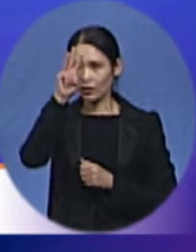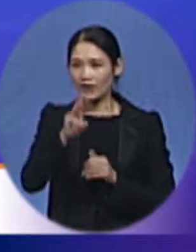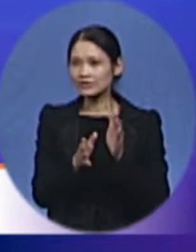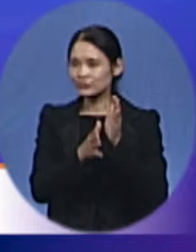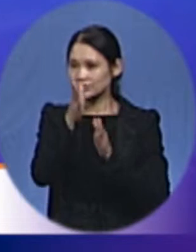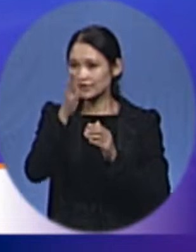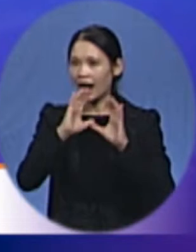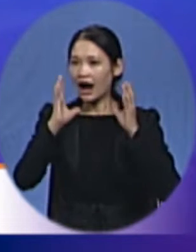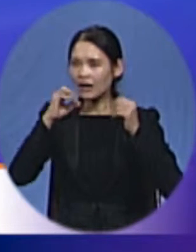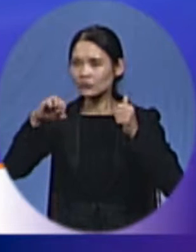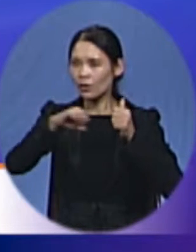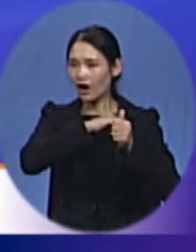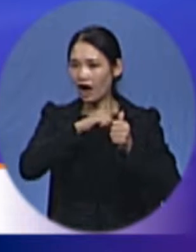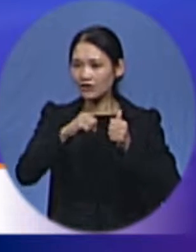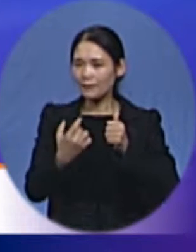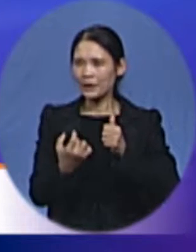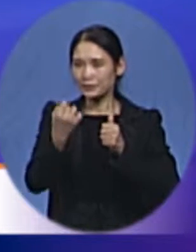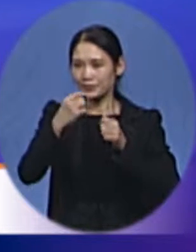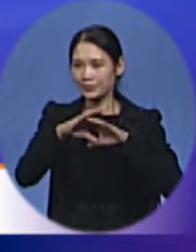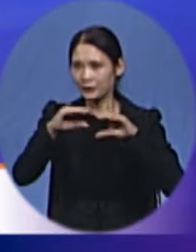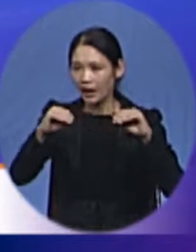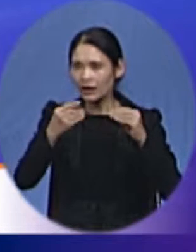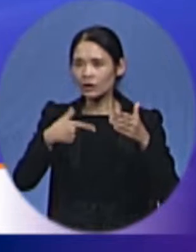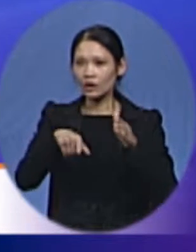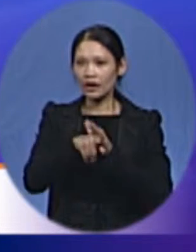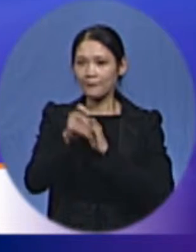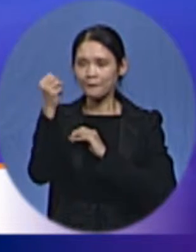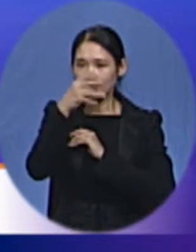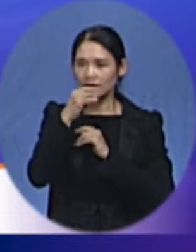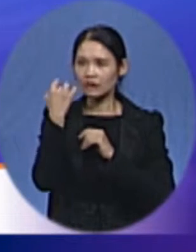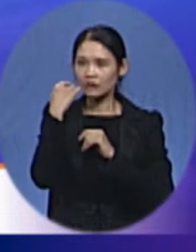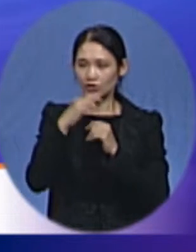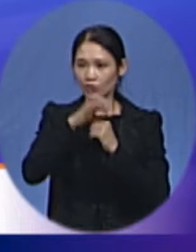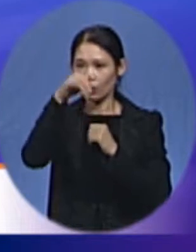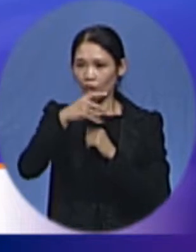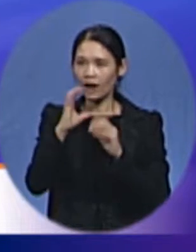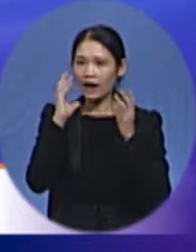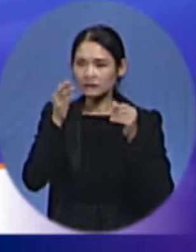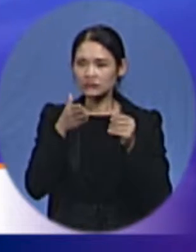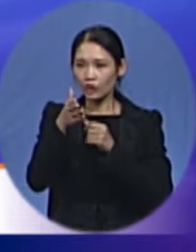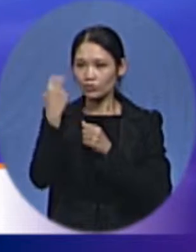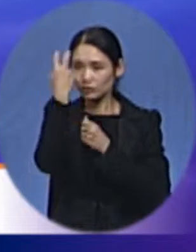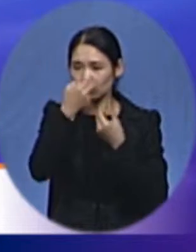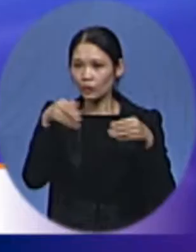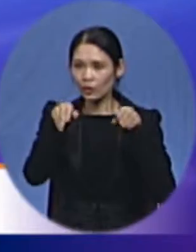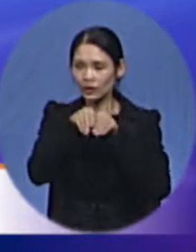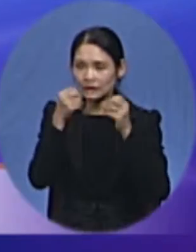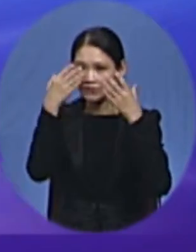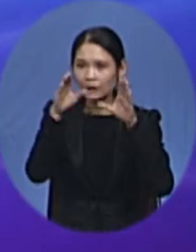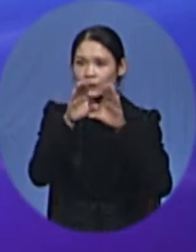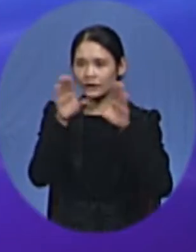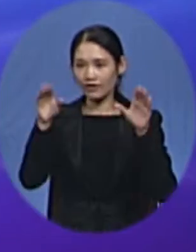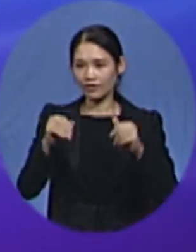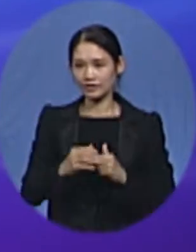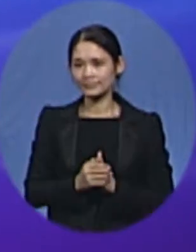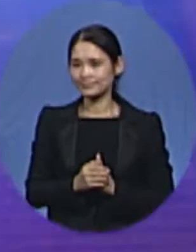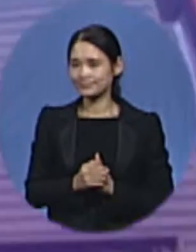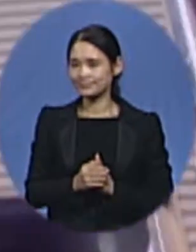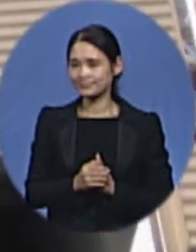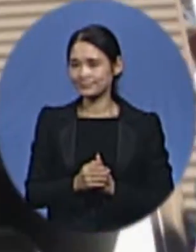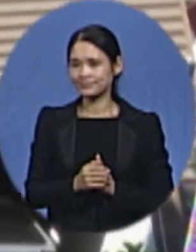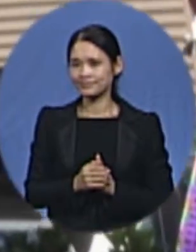광주시가 아동학대에 신속히 대처하기 위한 빅골 아동보호전문기관 개관식을 개최했습니다.